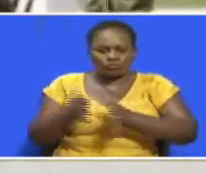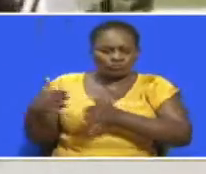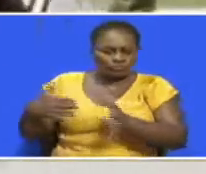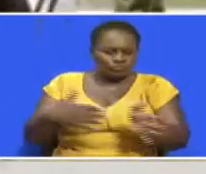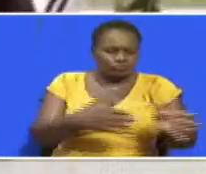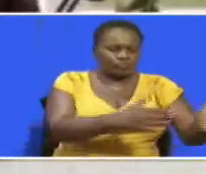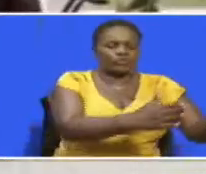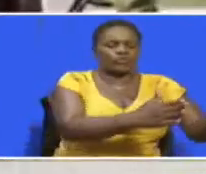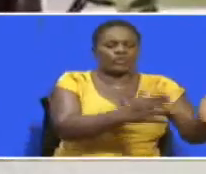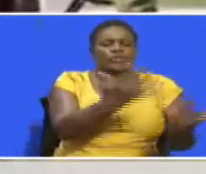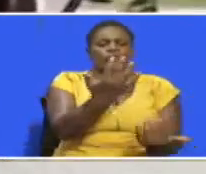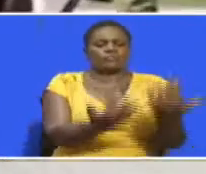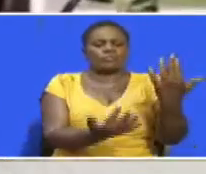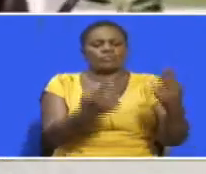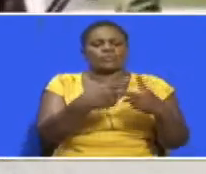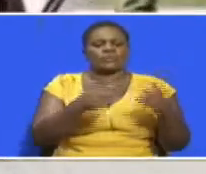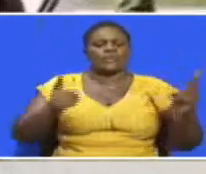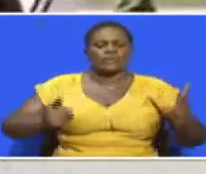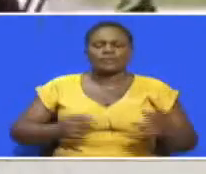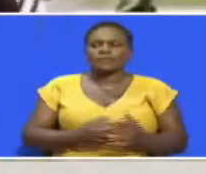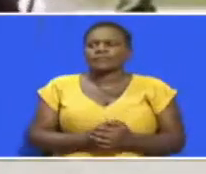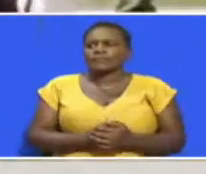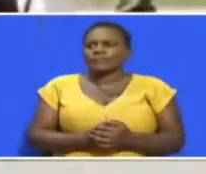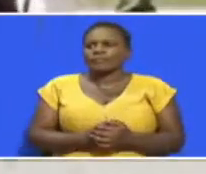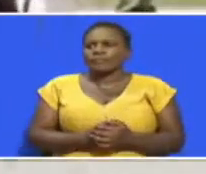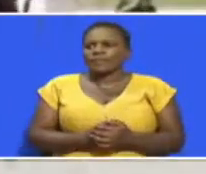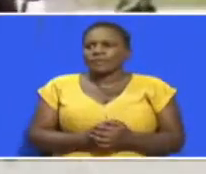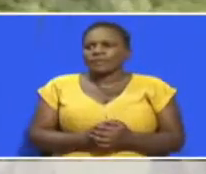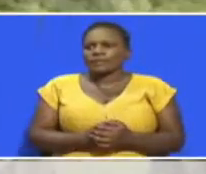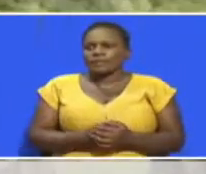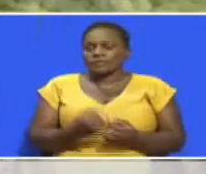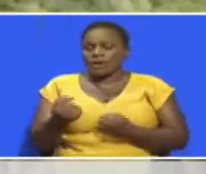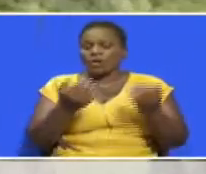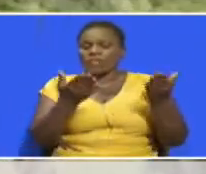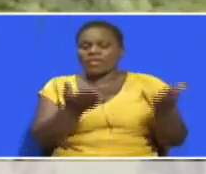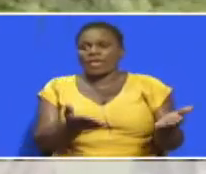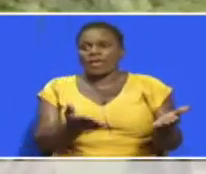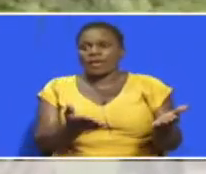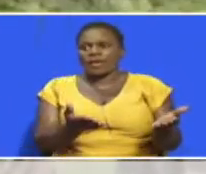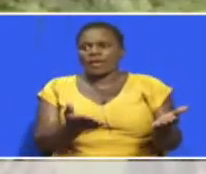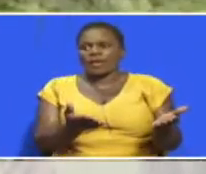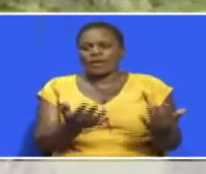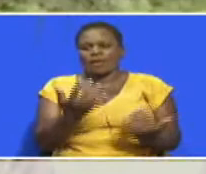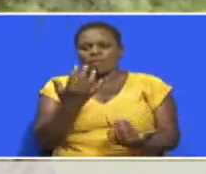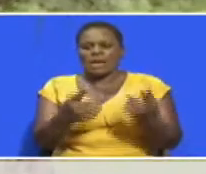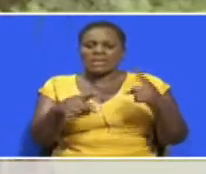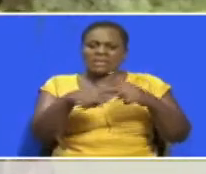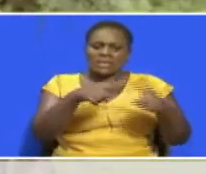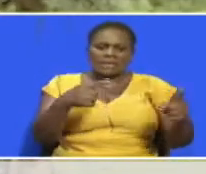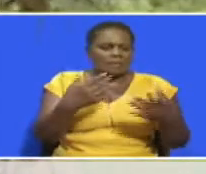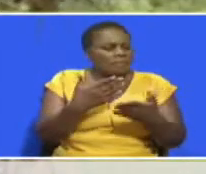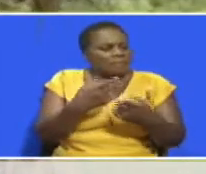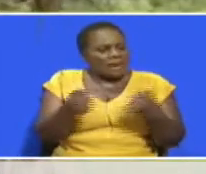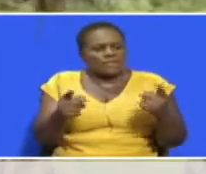na ikalipuka moto, ikaweza kuchomeka. Sababu walikuwa pahali gari iko, so inaweza kuwa ni moto uliwaua, lakini